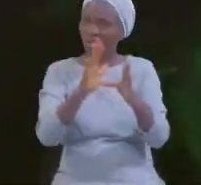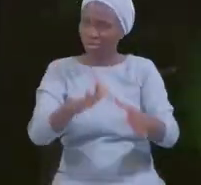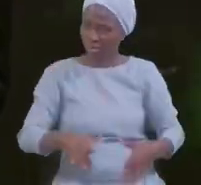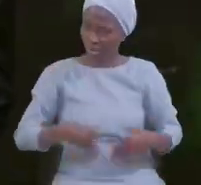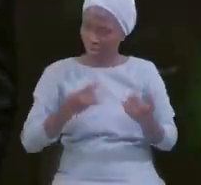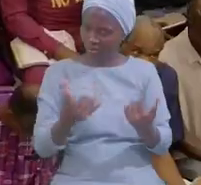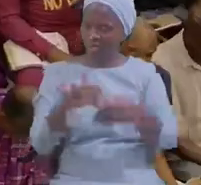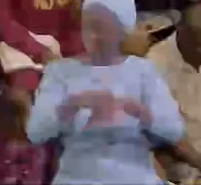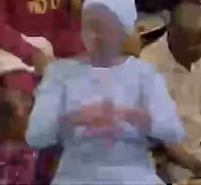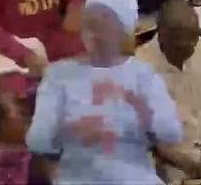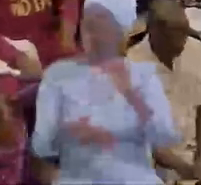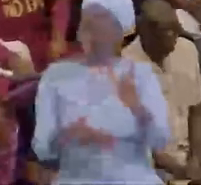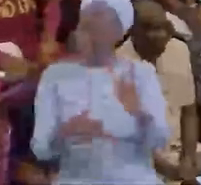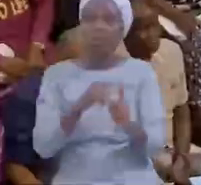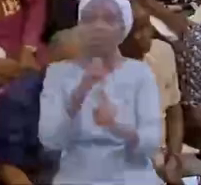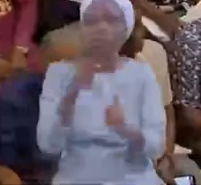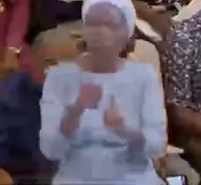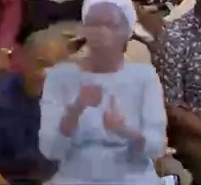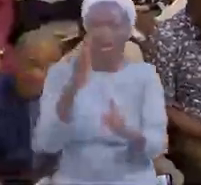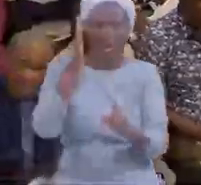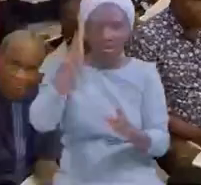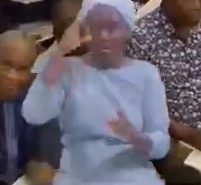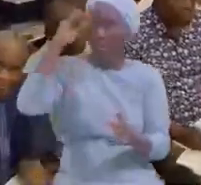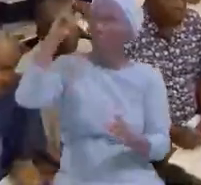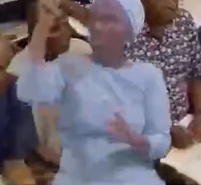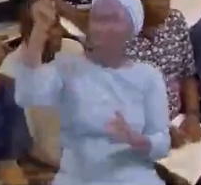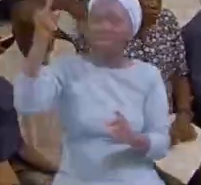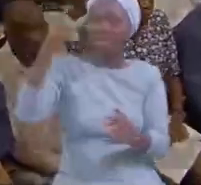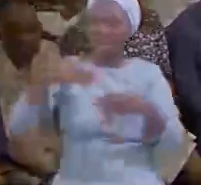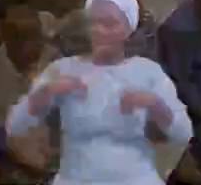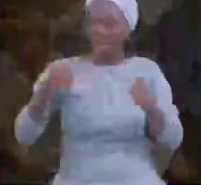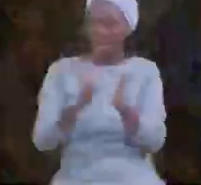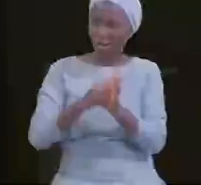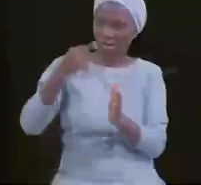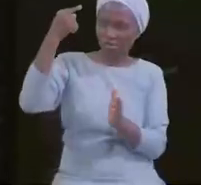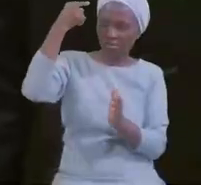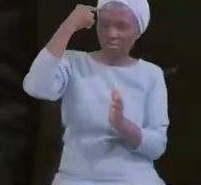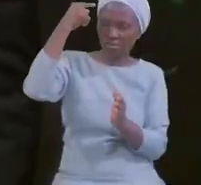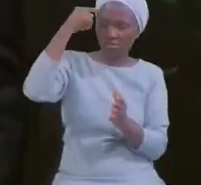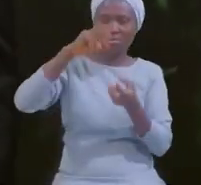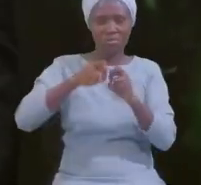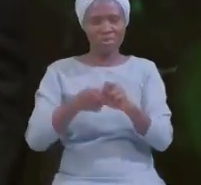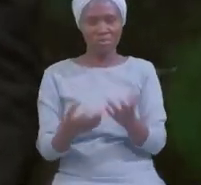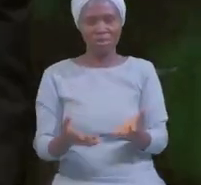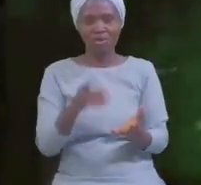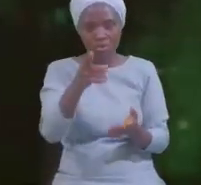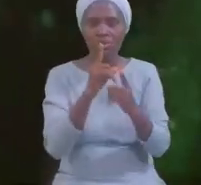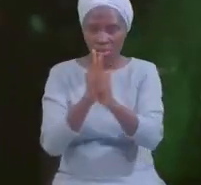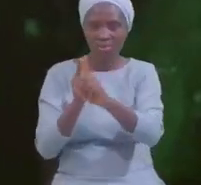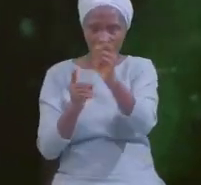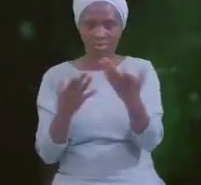soir? Quand va-t-il guérir ce problème mental? Répondez-moi. Je dis, quand